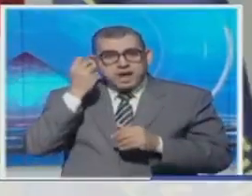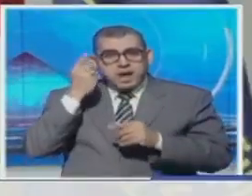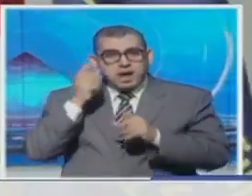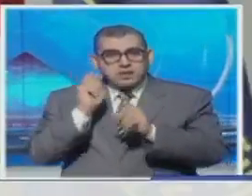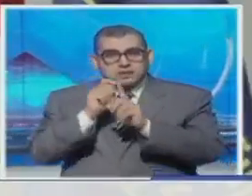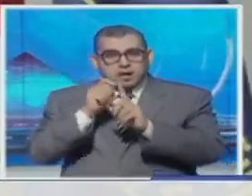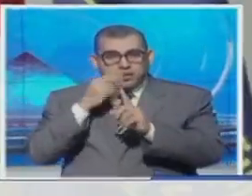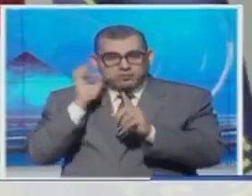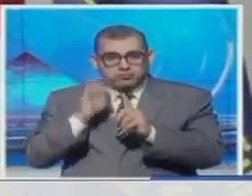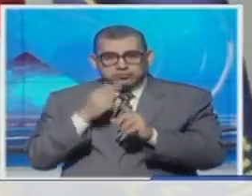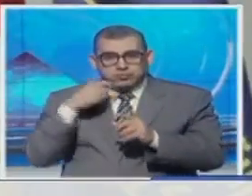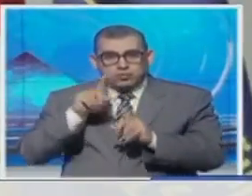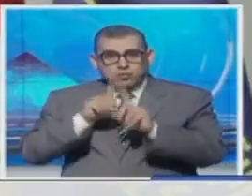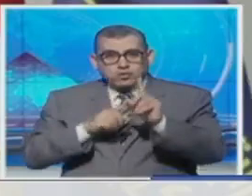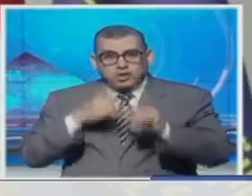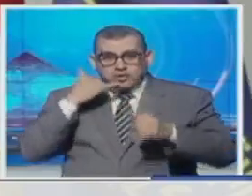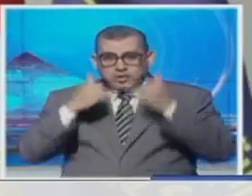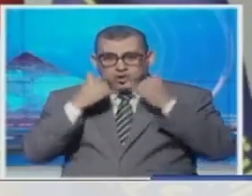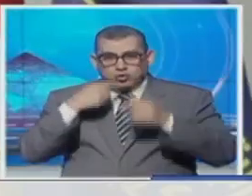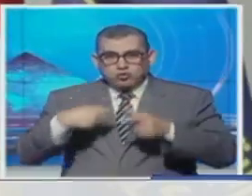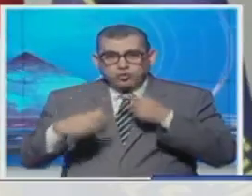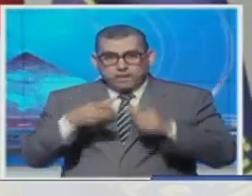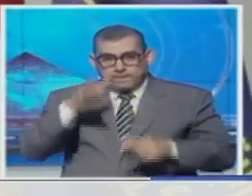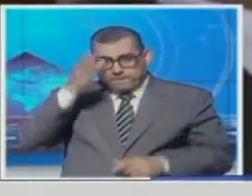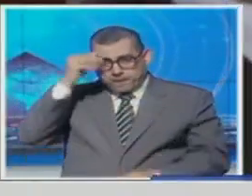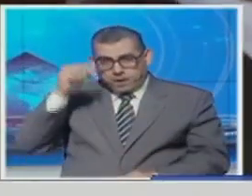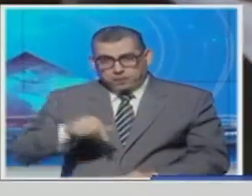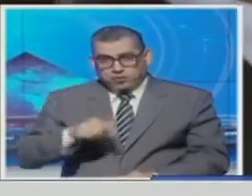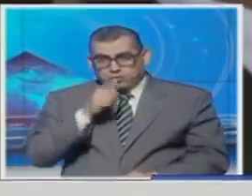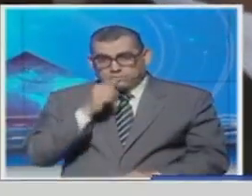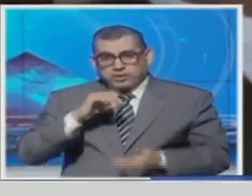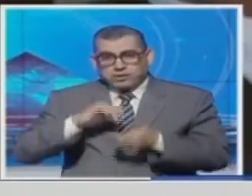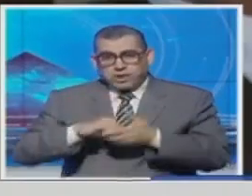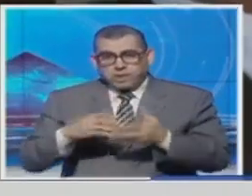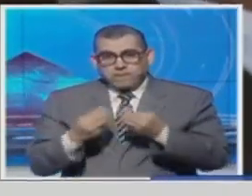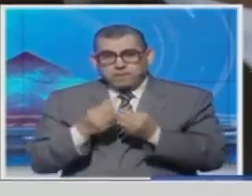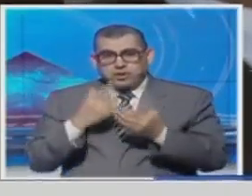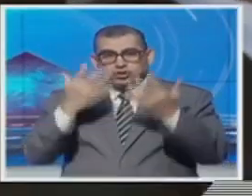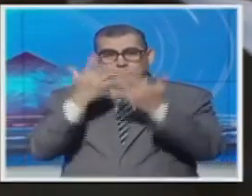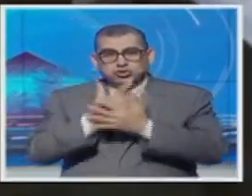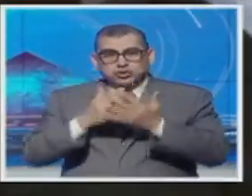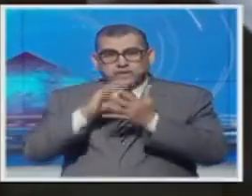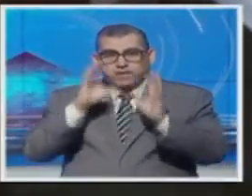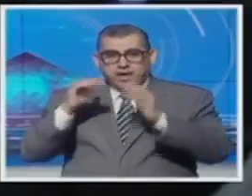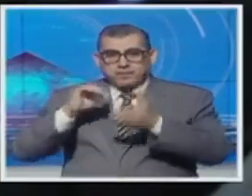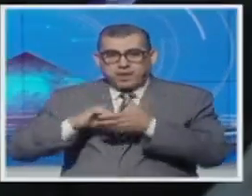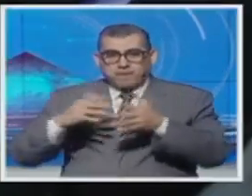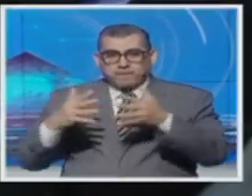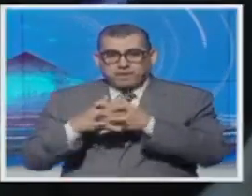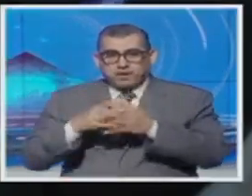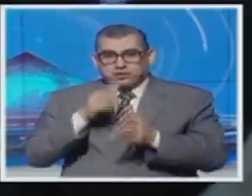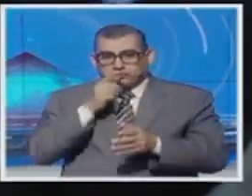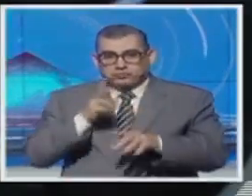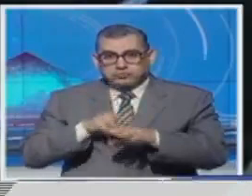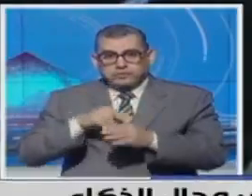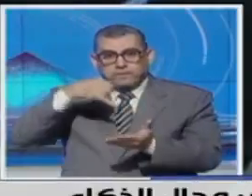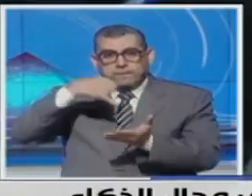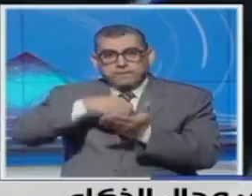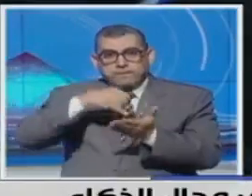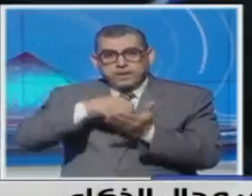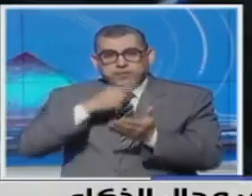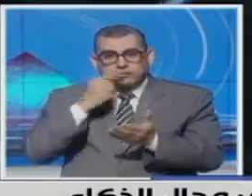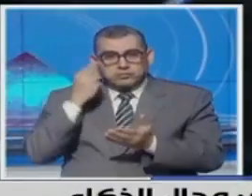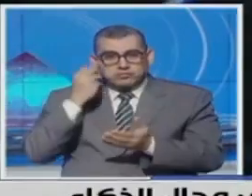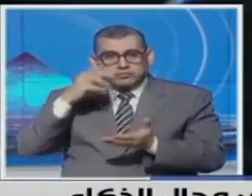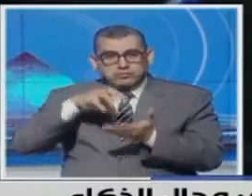والتي نظمتها وزارة الاتصالات وتكنولوجيا المعلومات بالتعاون مع إحدى الشركات العالمية، وذلك بمقر مركز إبداع